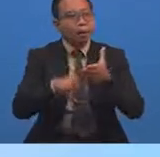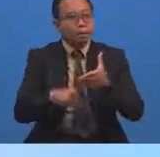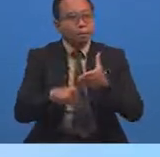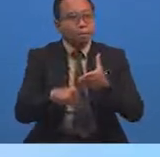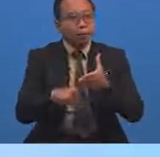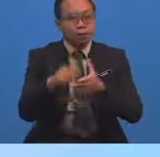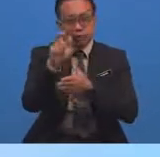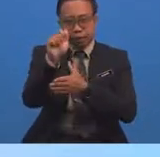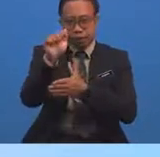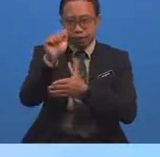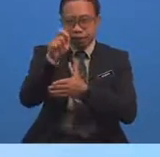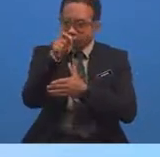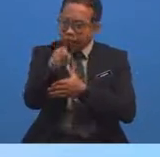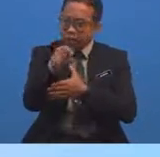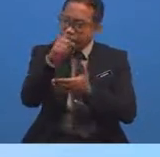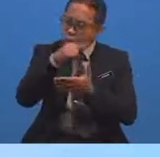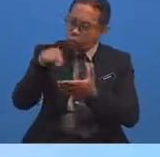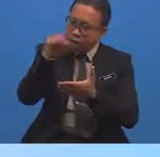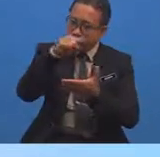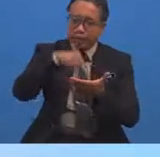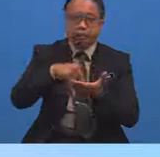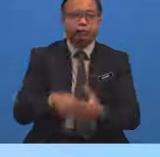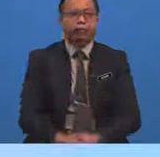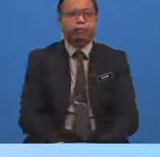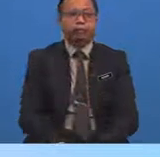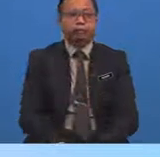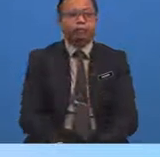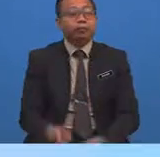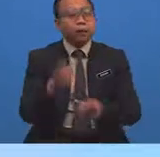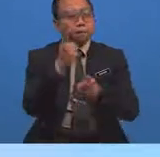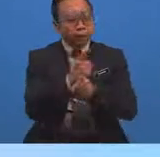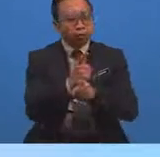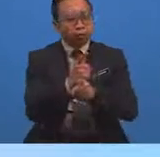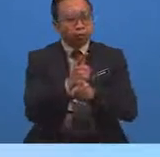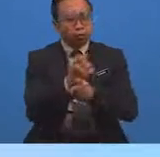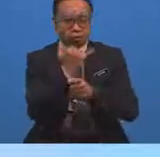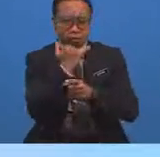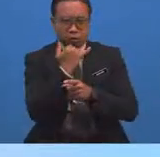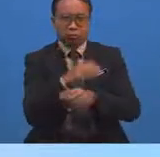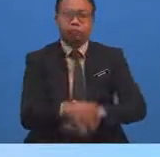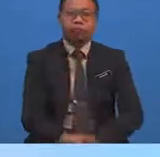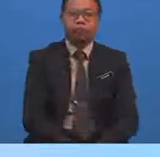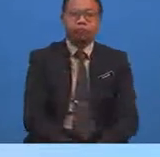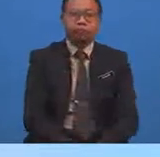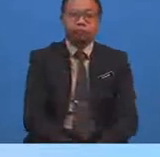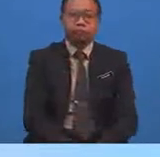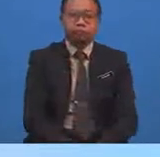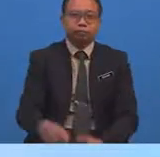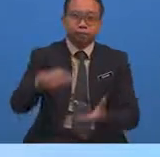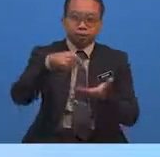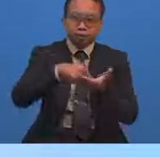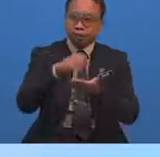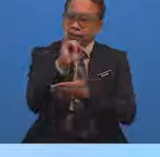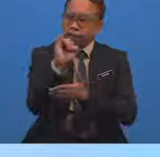kande yang dibulatkan ini betul ataupun tidak ini